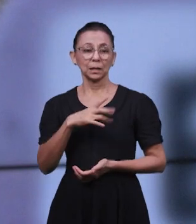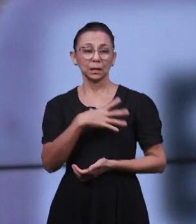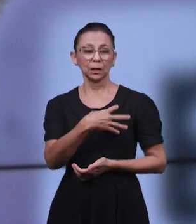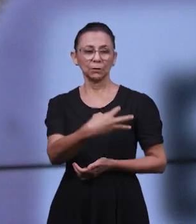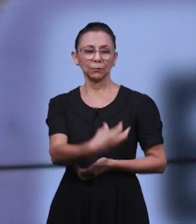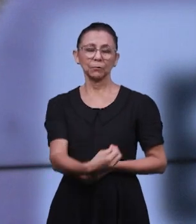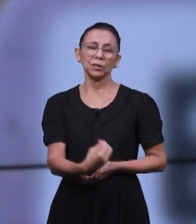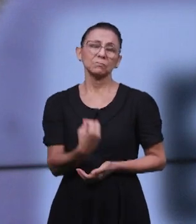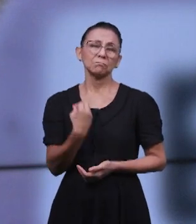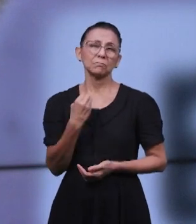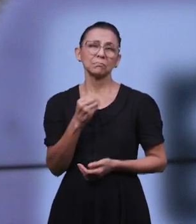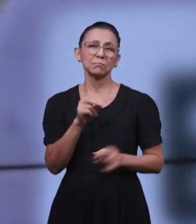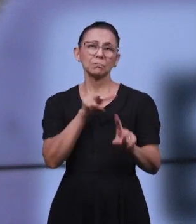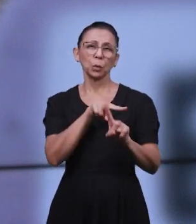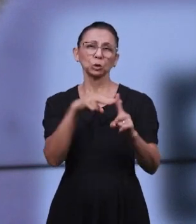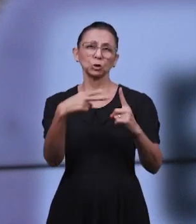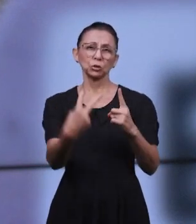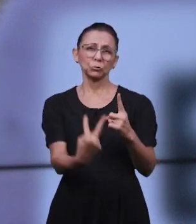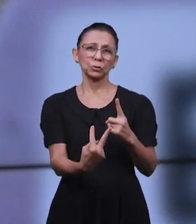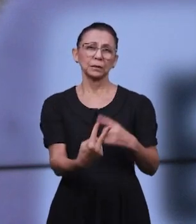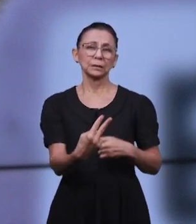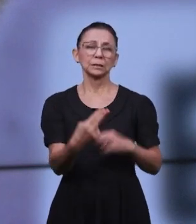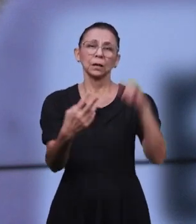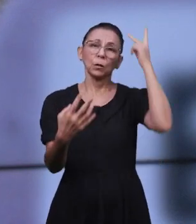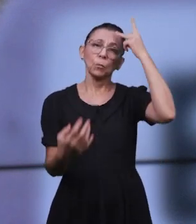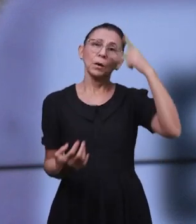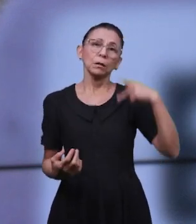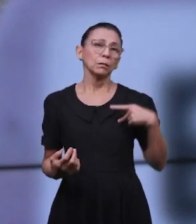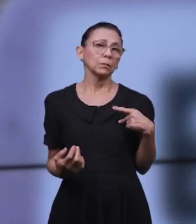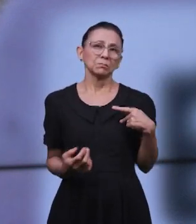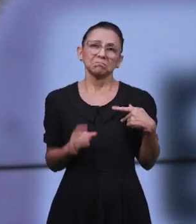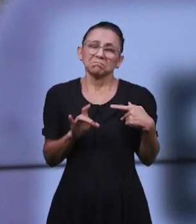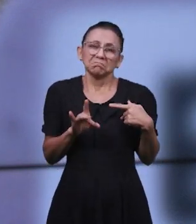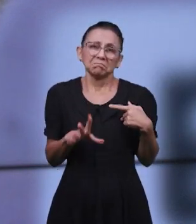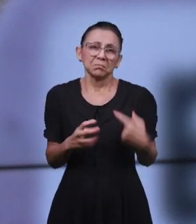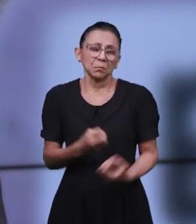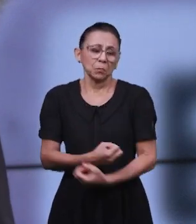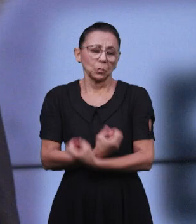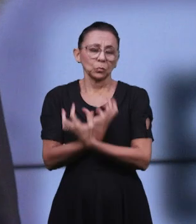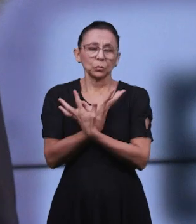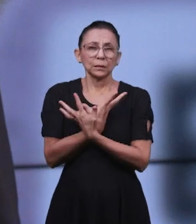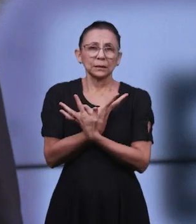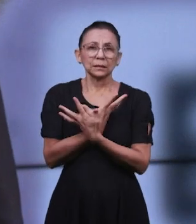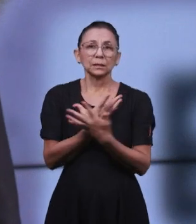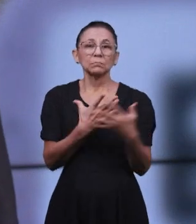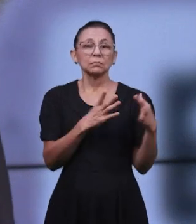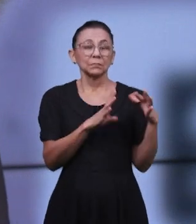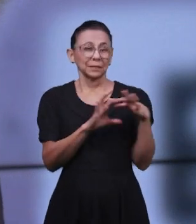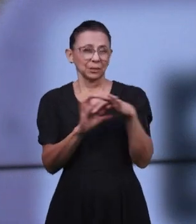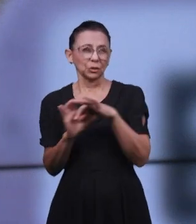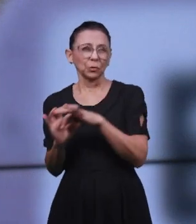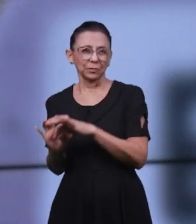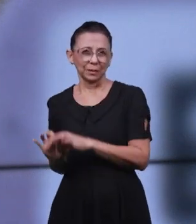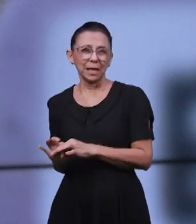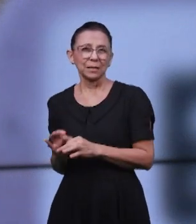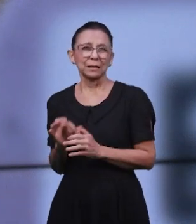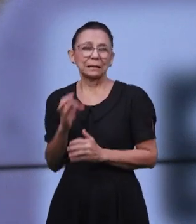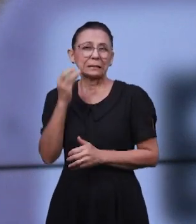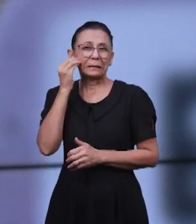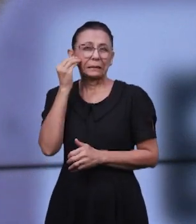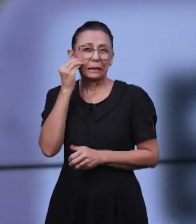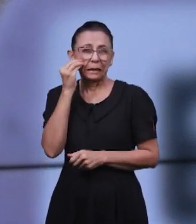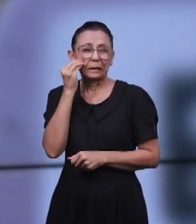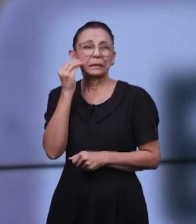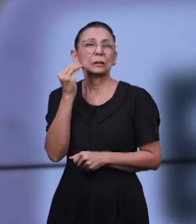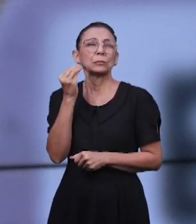une vision romantique de la paternité et de la maternité. ce contexte, en plus de s'efforcer pour